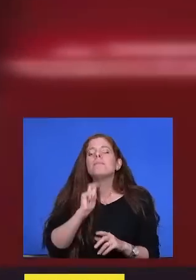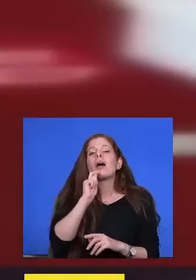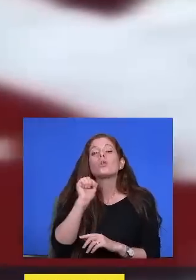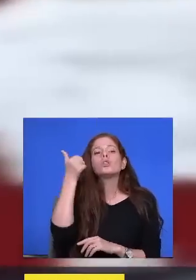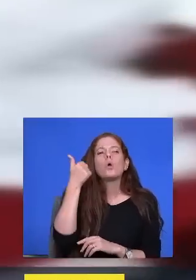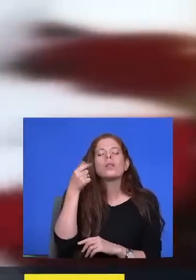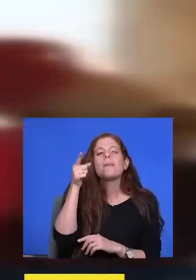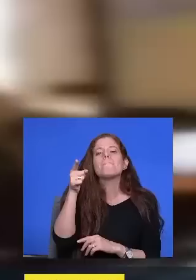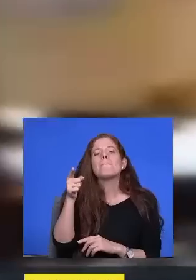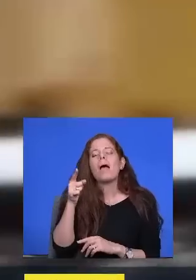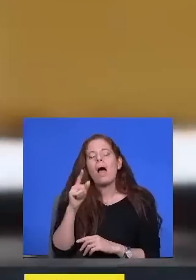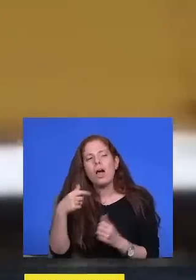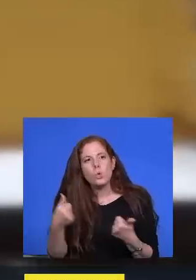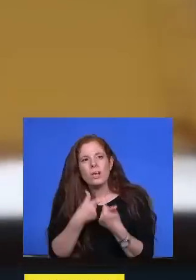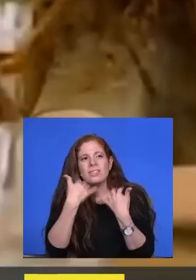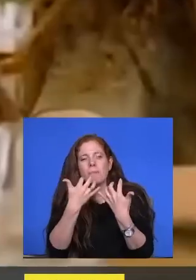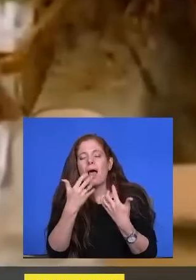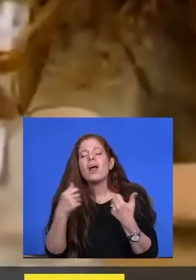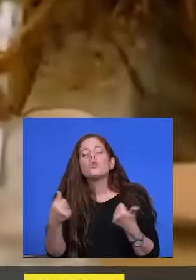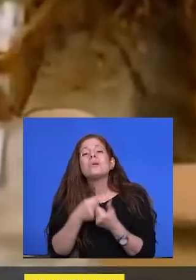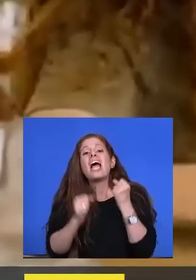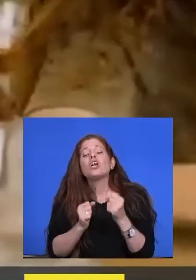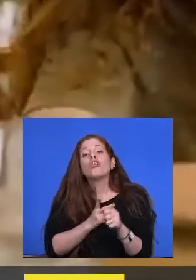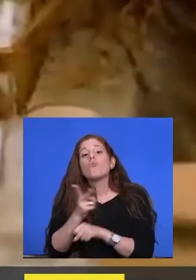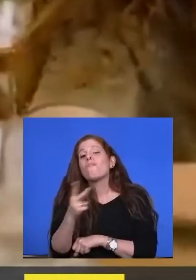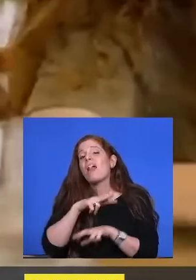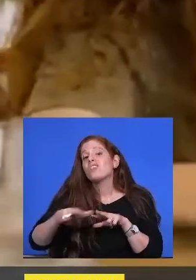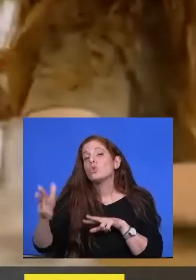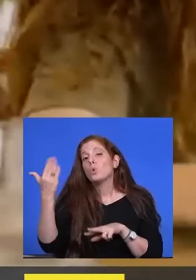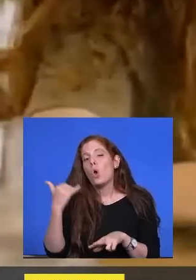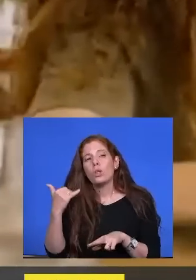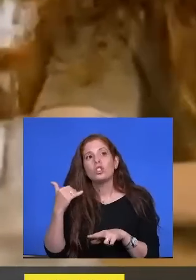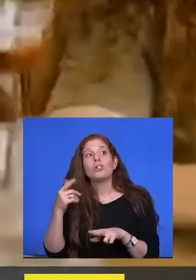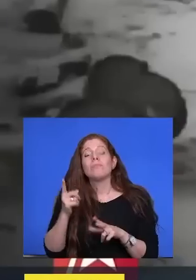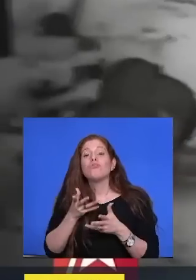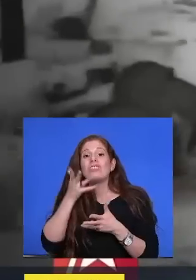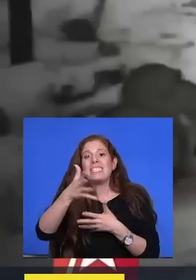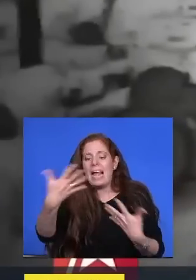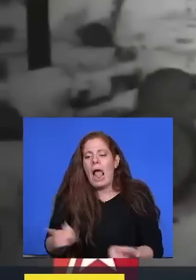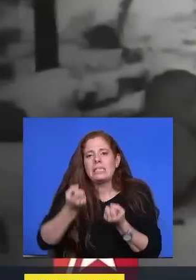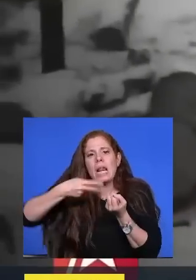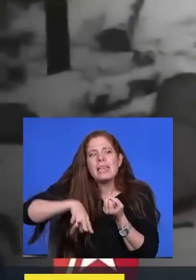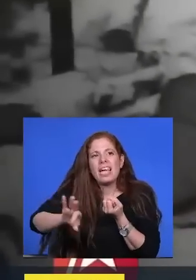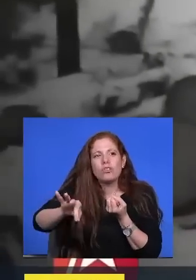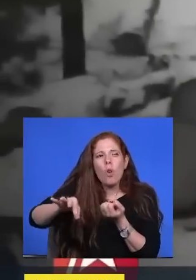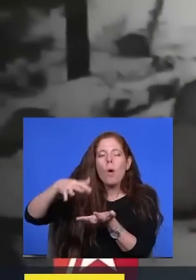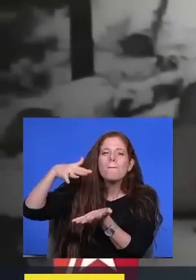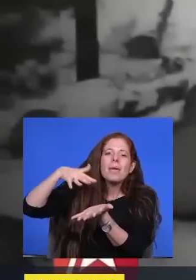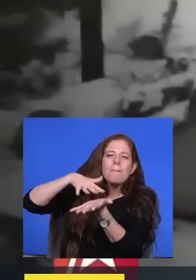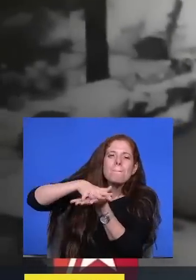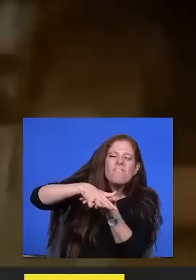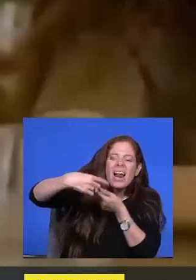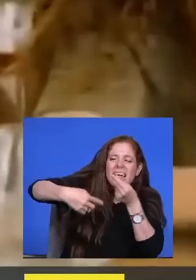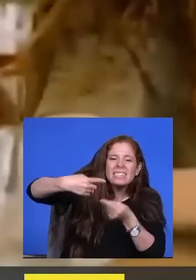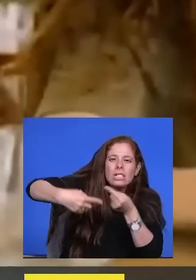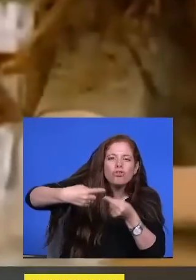לדיין סויר על התאונה הקשה שעבר לפני כשלושה חודשים, כשזינק להציל את אחיינו ממפלסת שלג שהידרדרה ונפגע